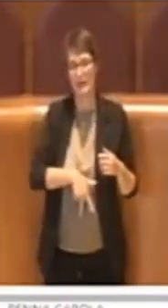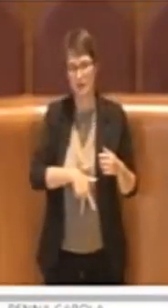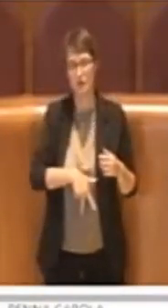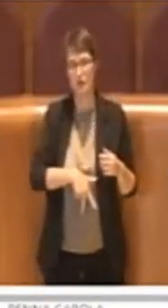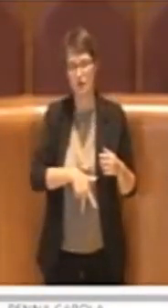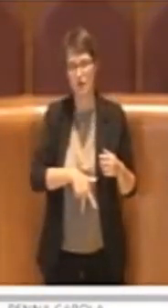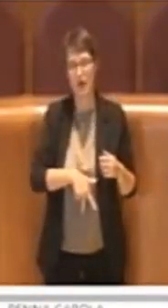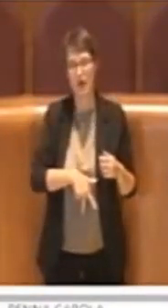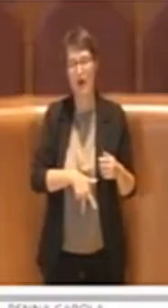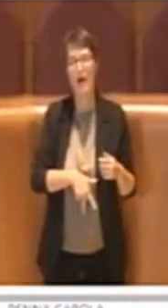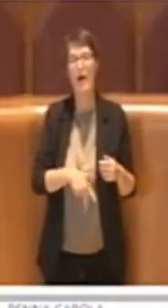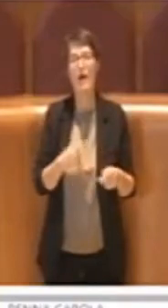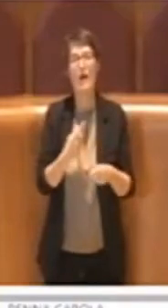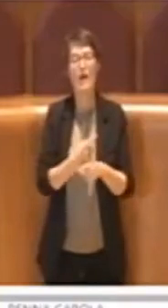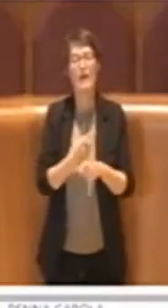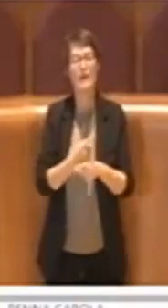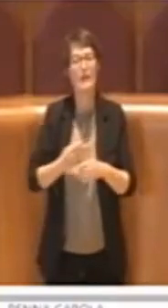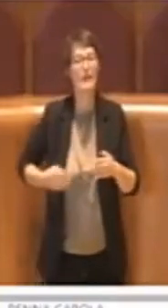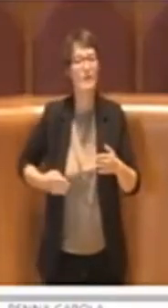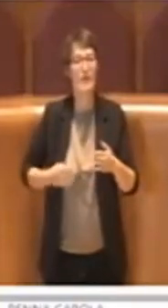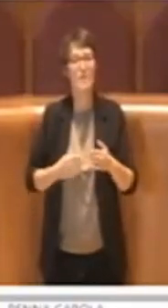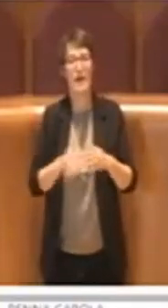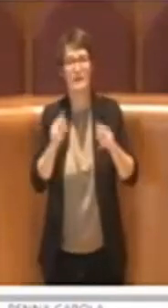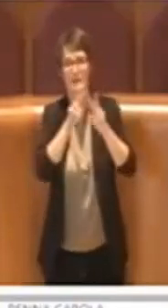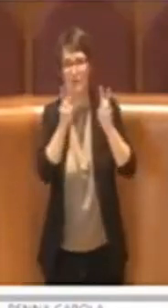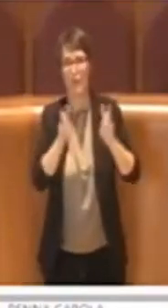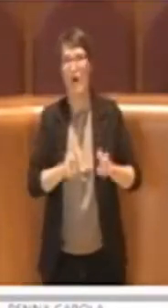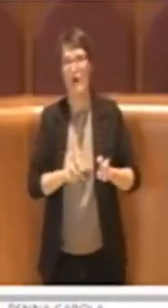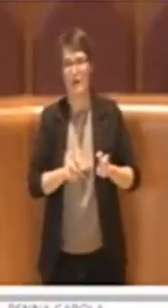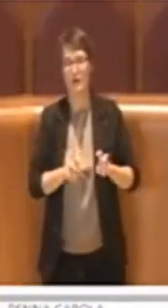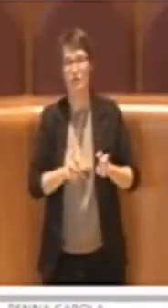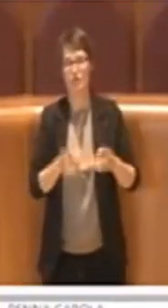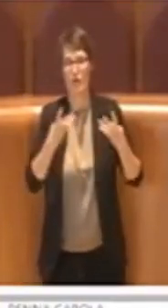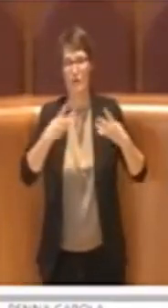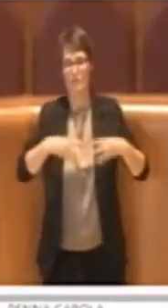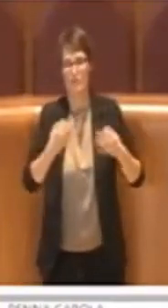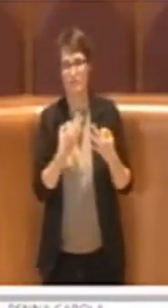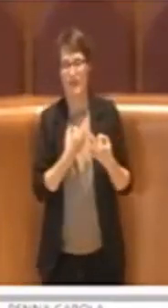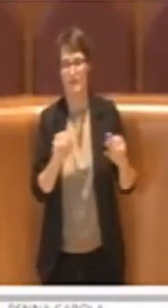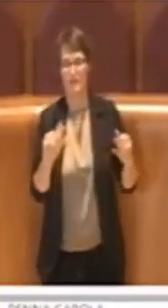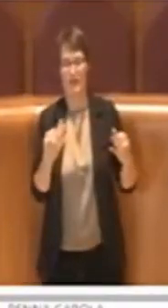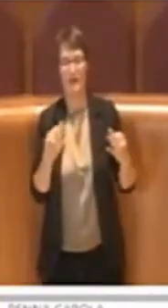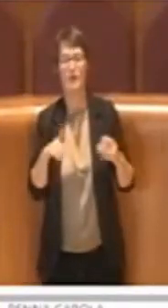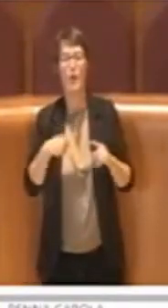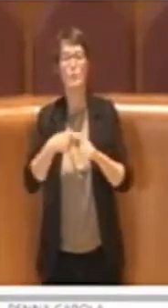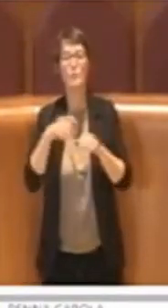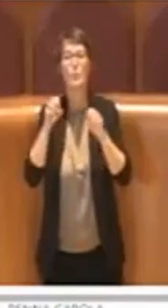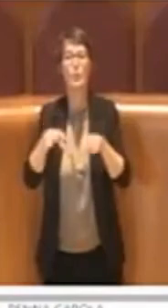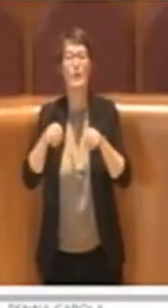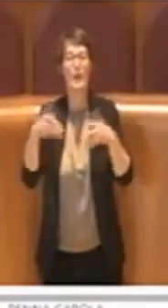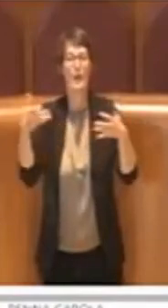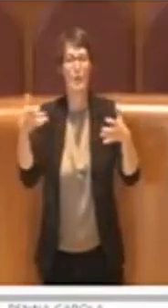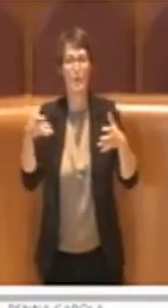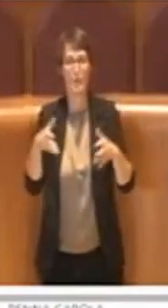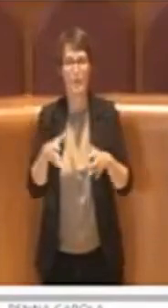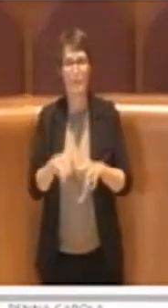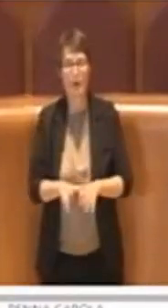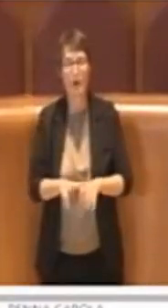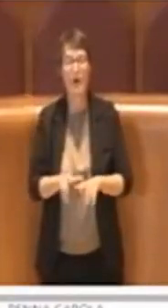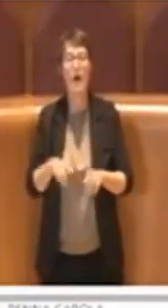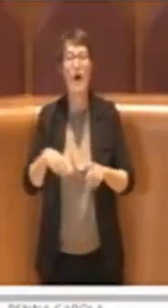il massimo grado di efficientamento energetico, di abbattimento delle emissioni di CO2, di autosufficienza energetica